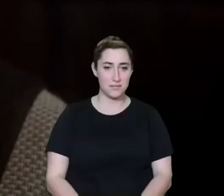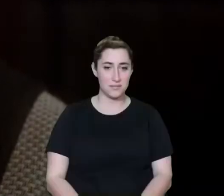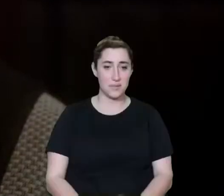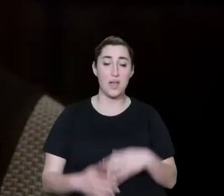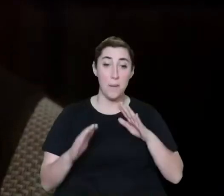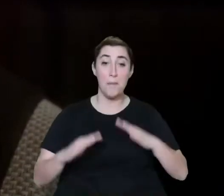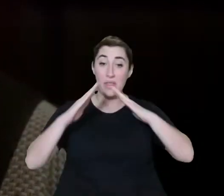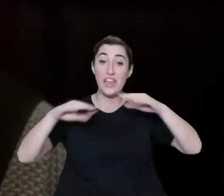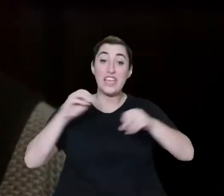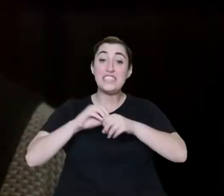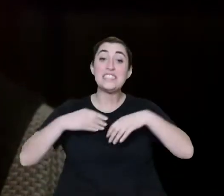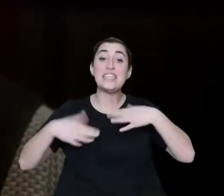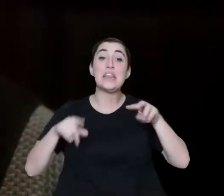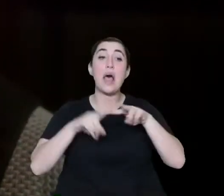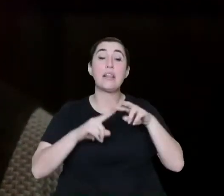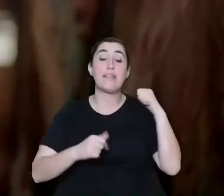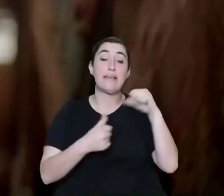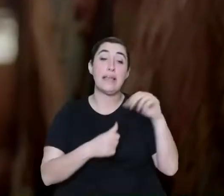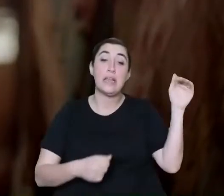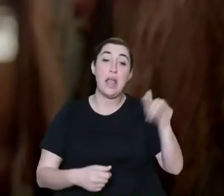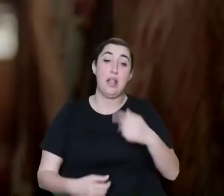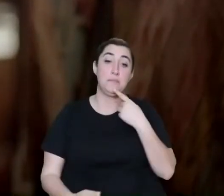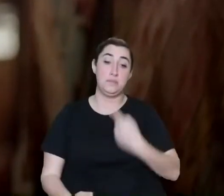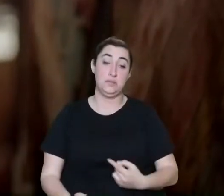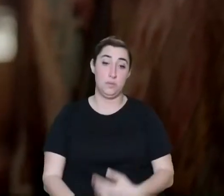Ama dergâhımıza değil, Nallıhan'a dönmüştür şeyhim.